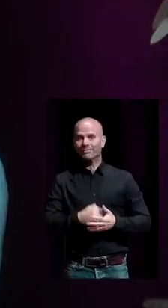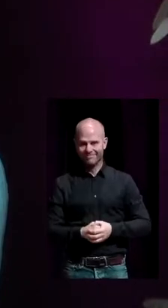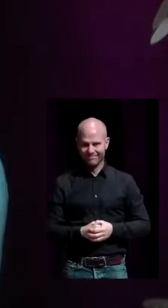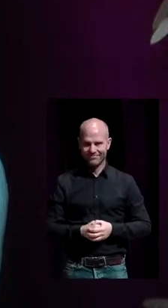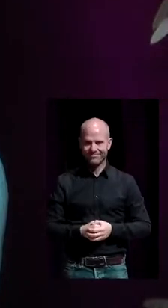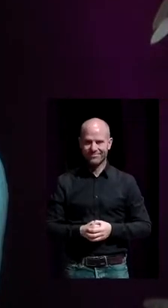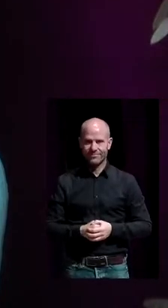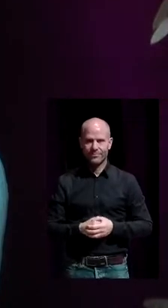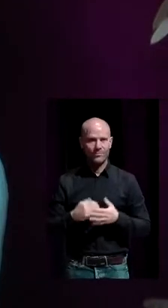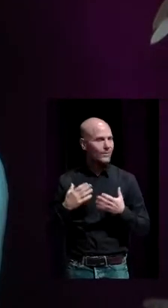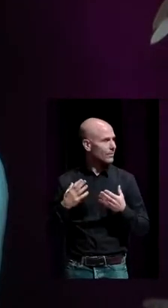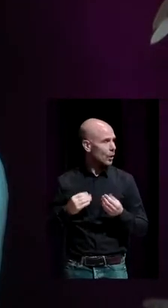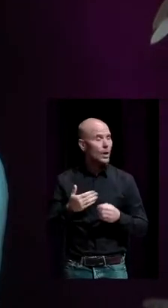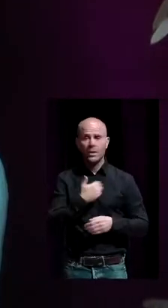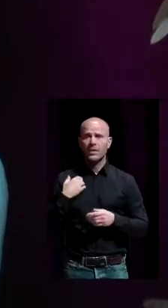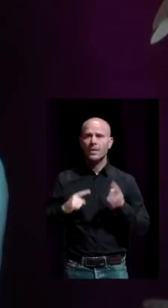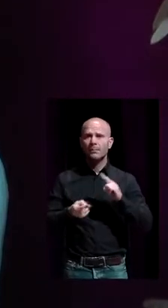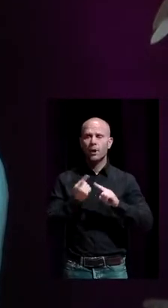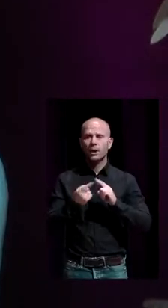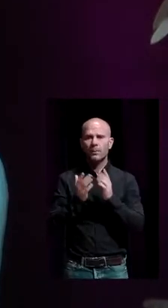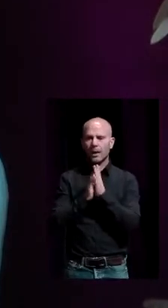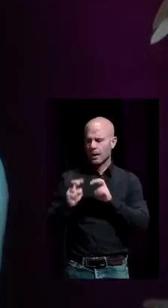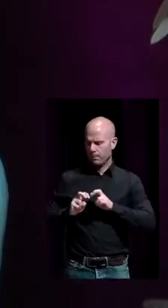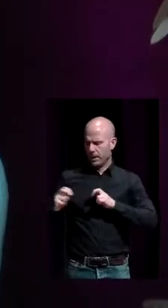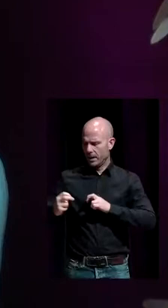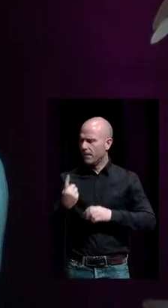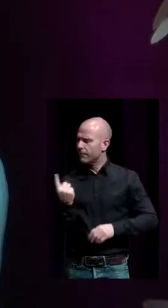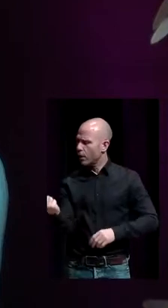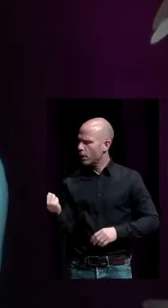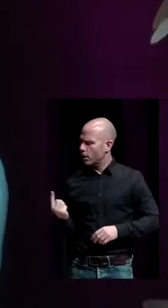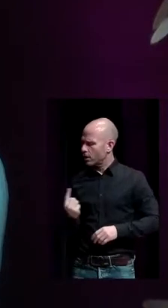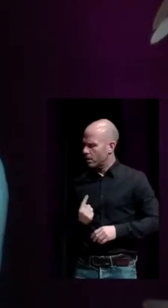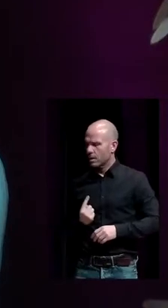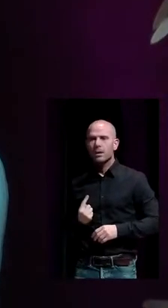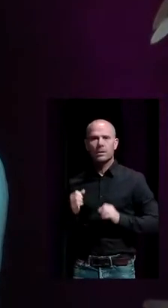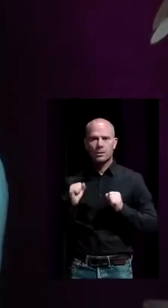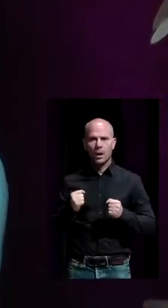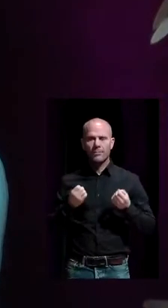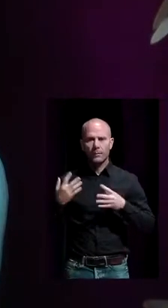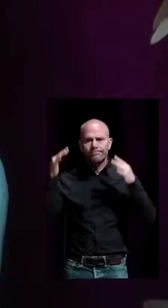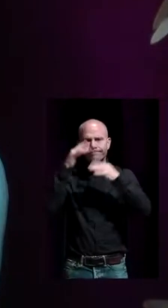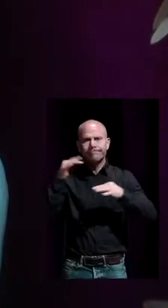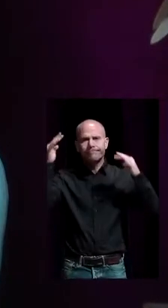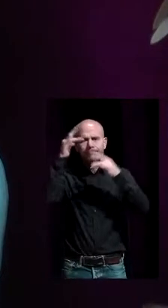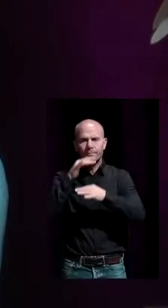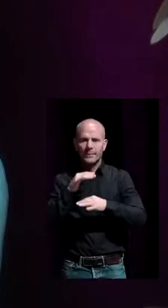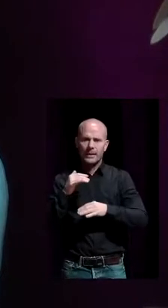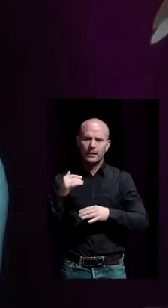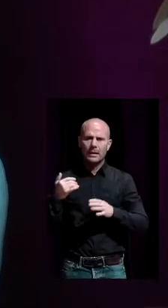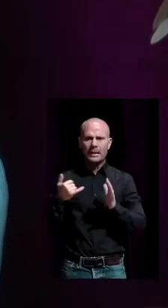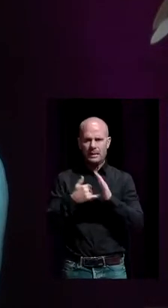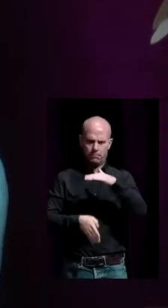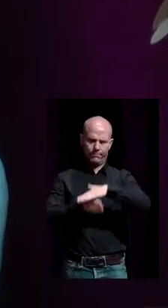Tack. Vi ska inleda med att panelen, var och en av er, ska få reflektera i